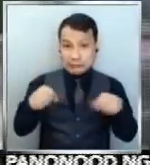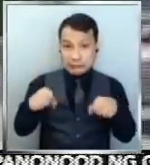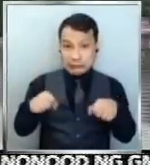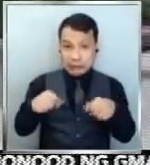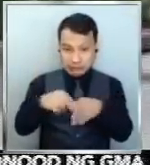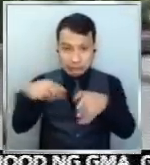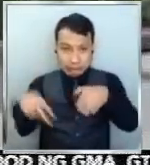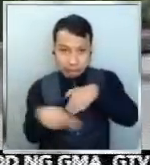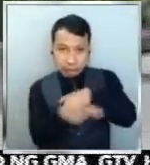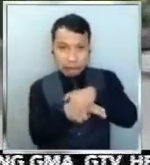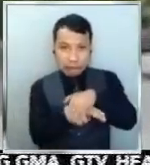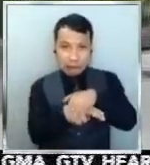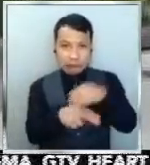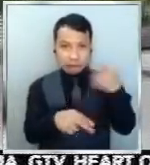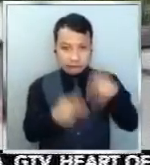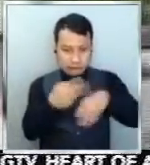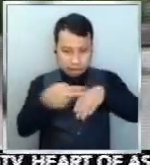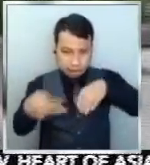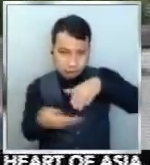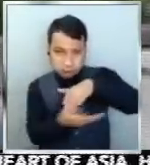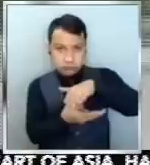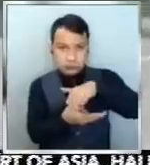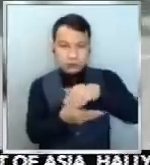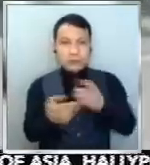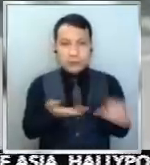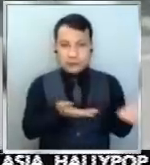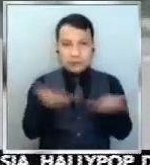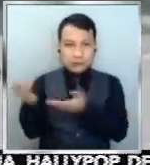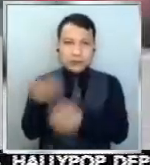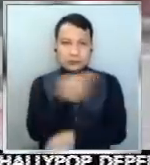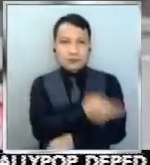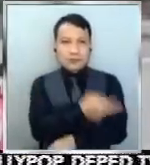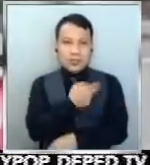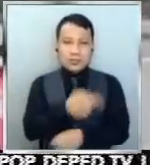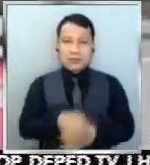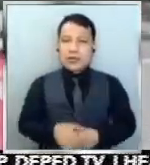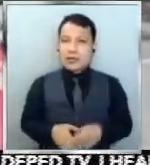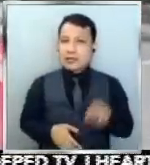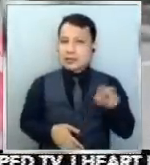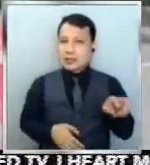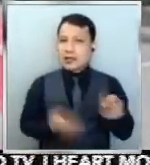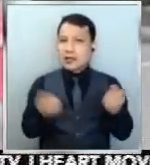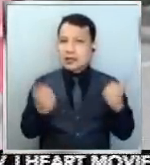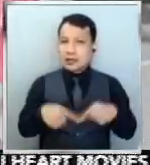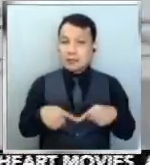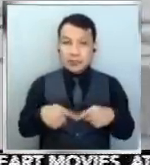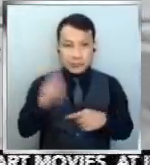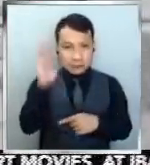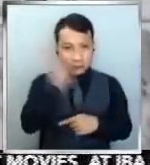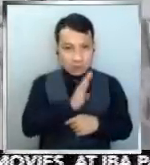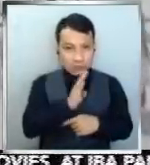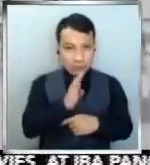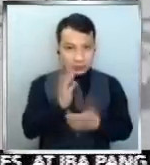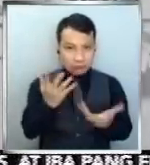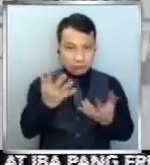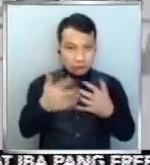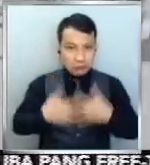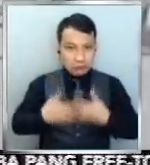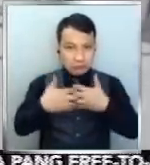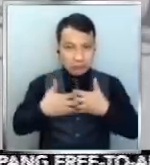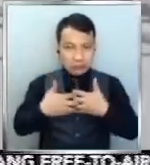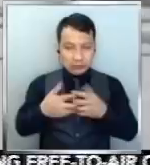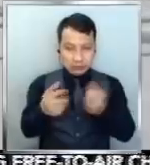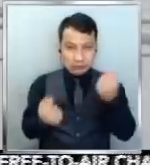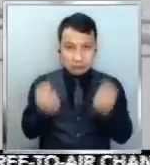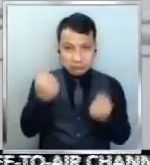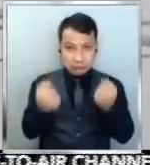truck. Nasugatan siya at nadala agad sa ospital. Napag-alamang nagkaroon ng mechanical failure ang truck. Nagkausap at nag-aayos